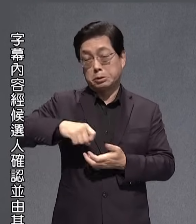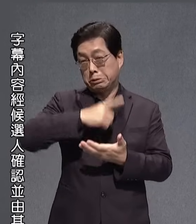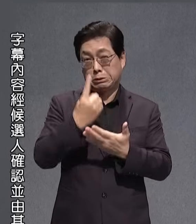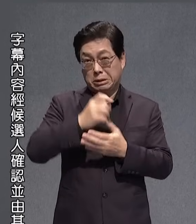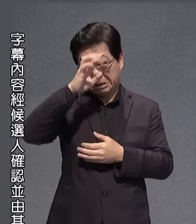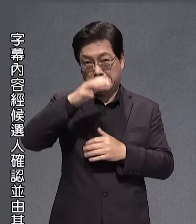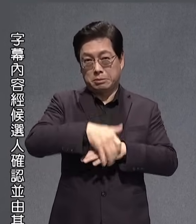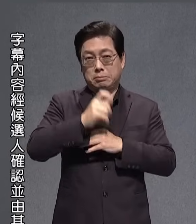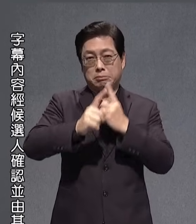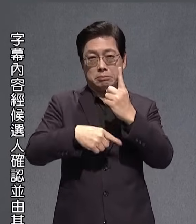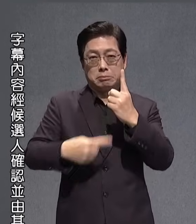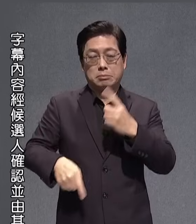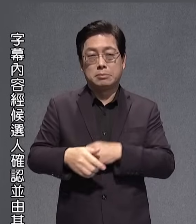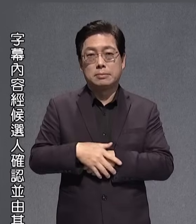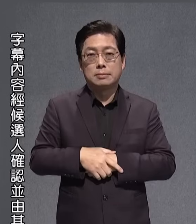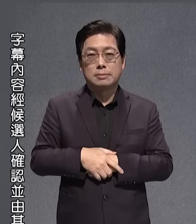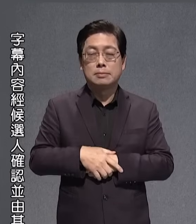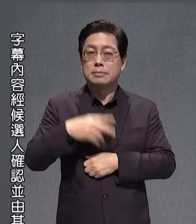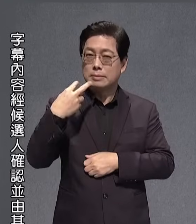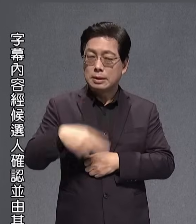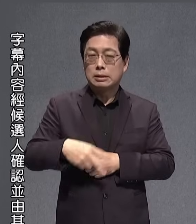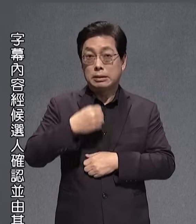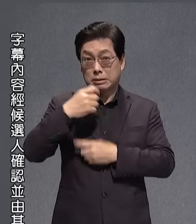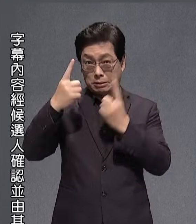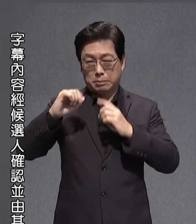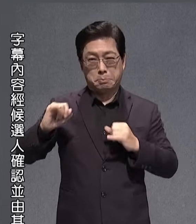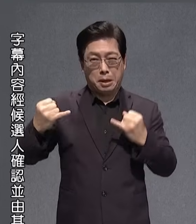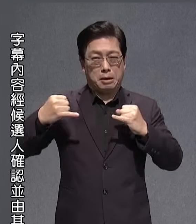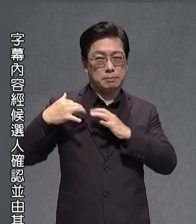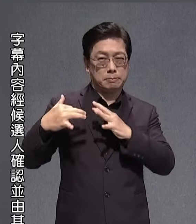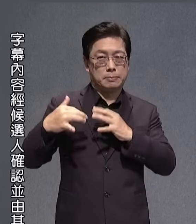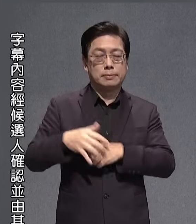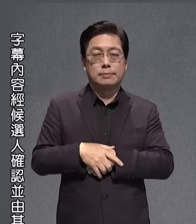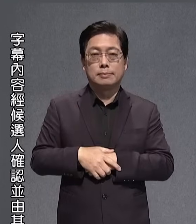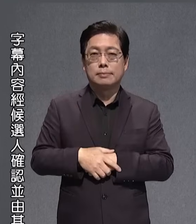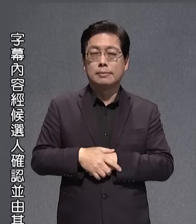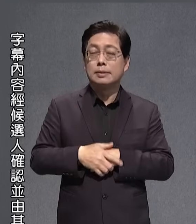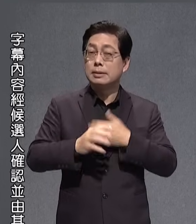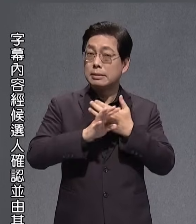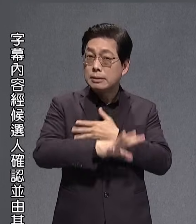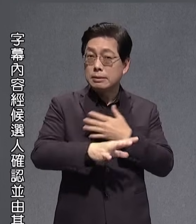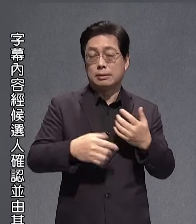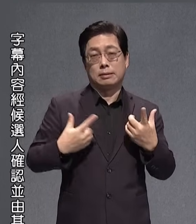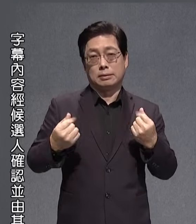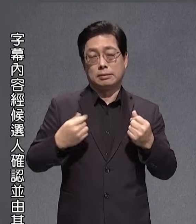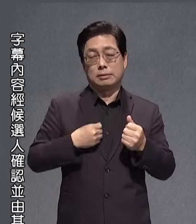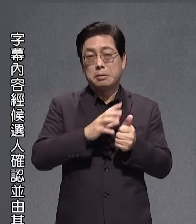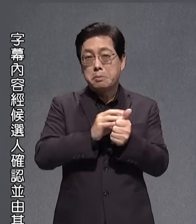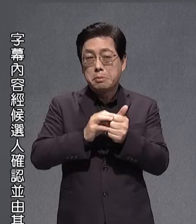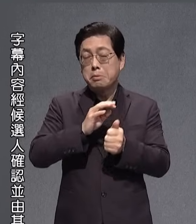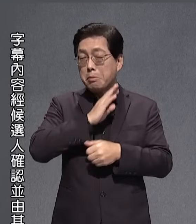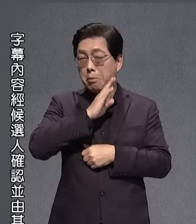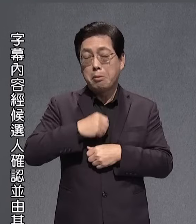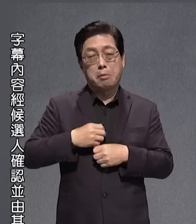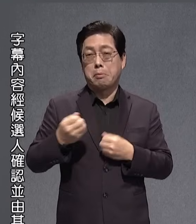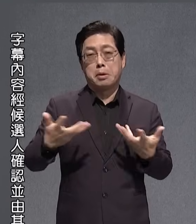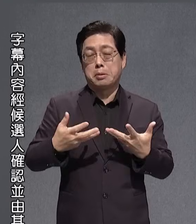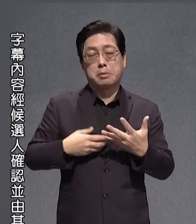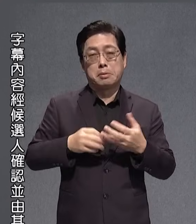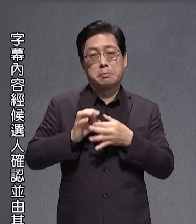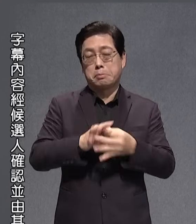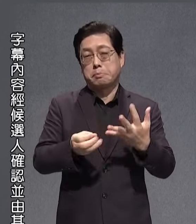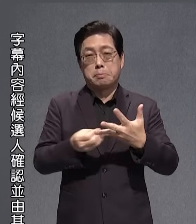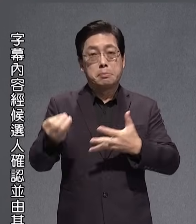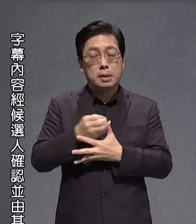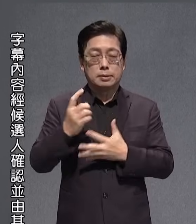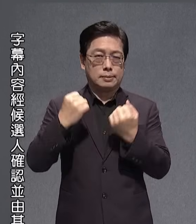一人，然后还跟台大对打。至于其他抄袭的，装作若无其事，继续升官，这